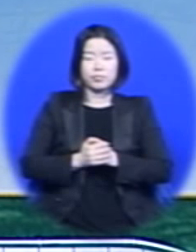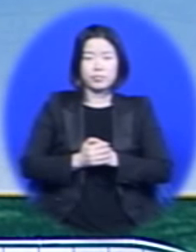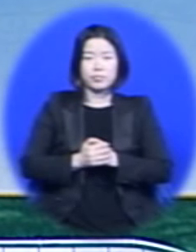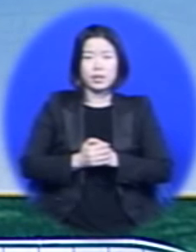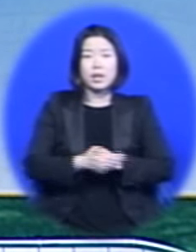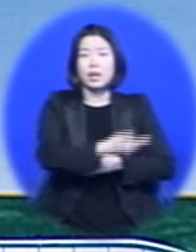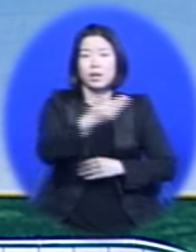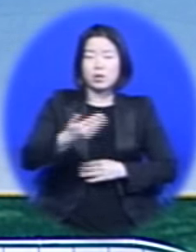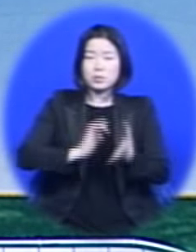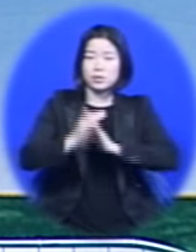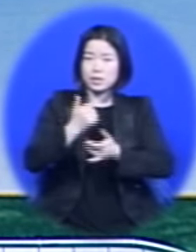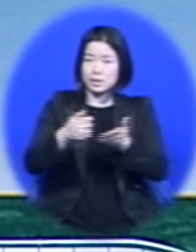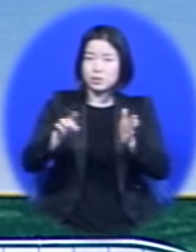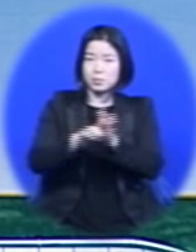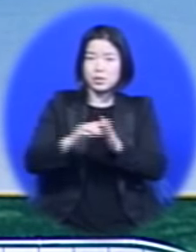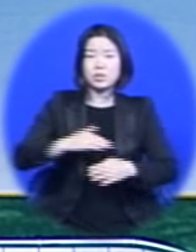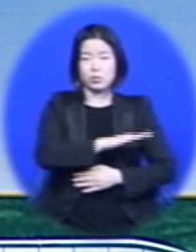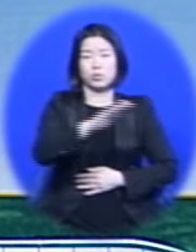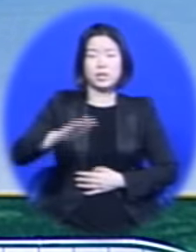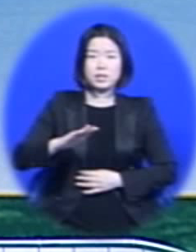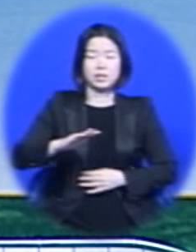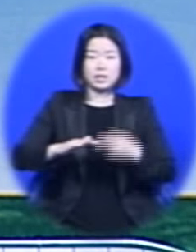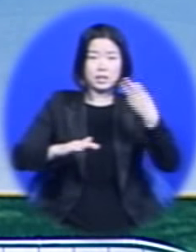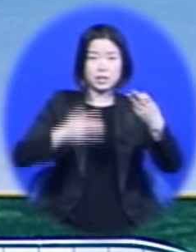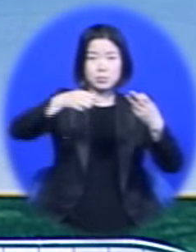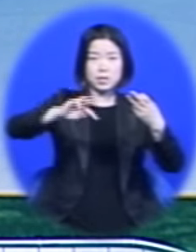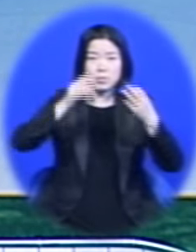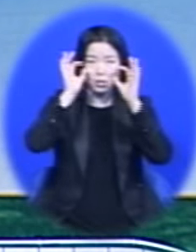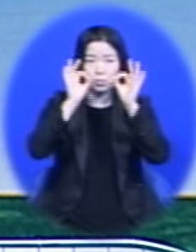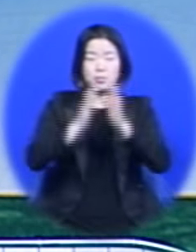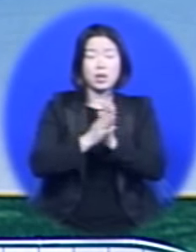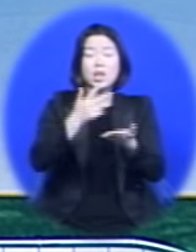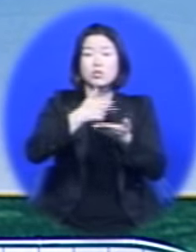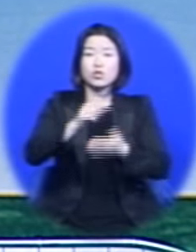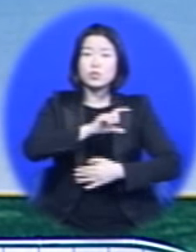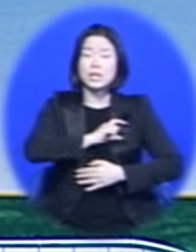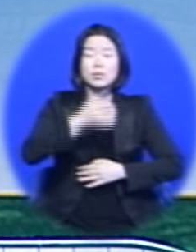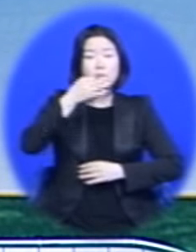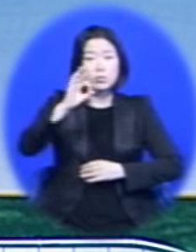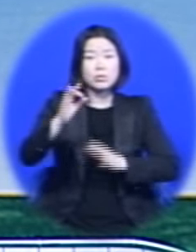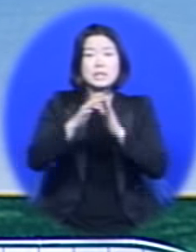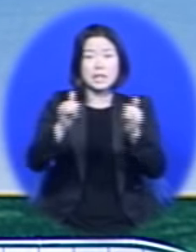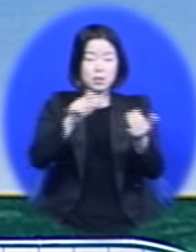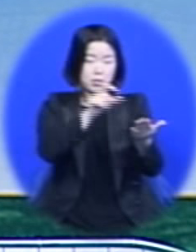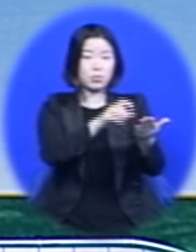것입니다. 여러분, 예수를 믿는 우리는 13절에 보면 주님의 이름을 부르는 사람이라고